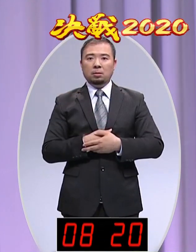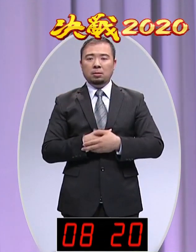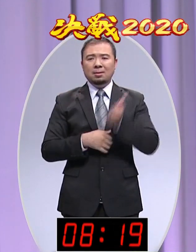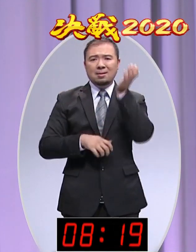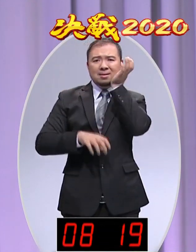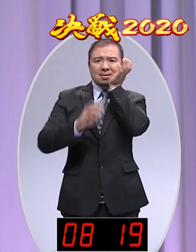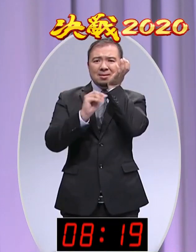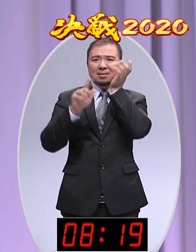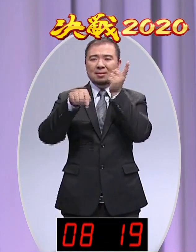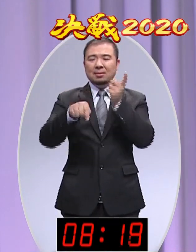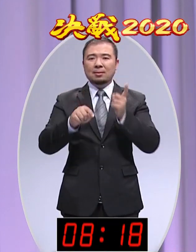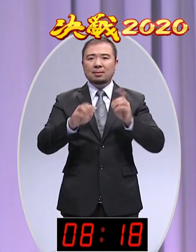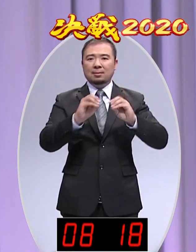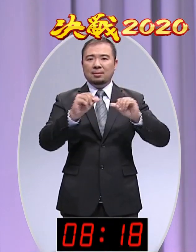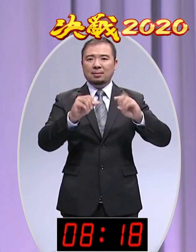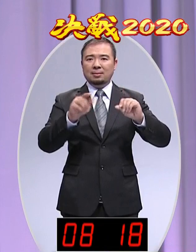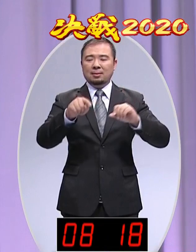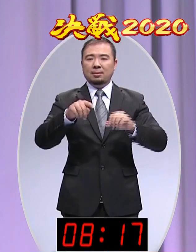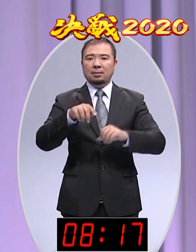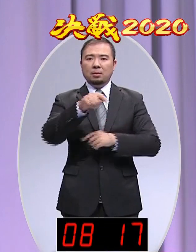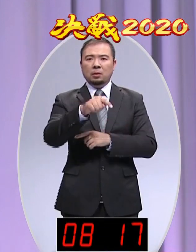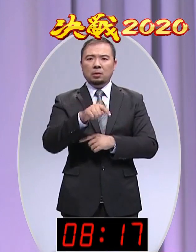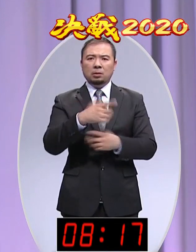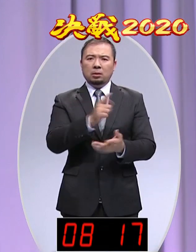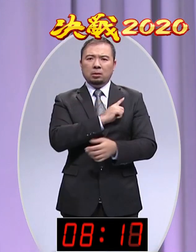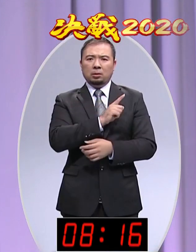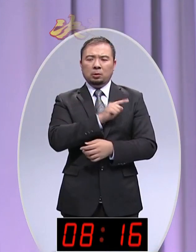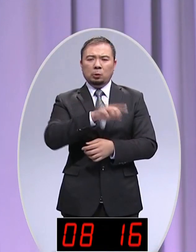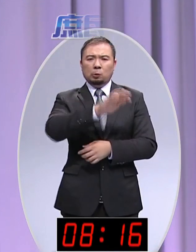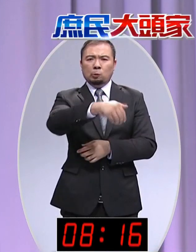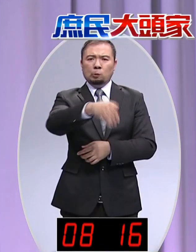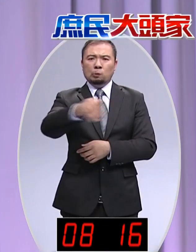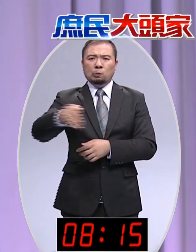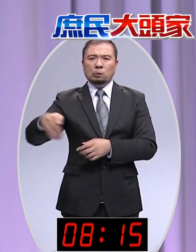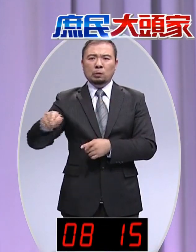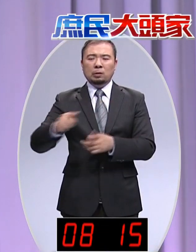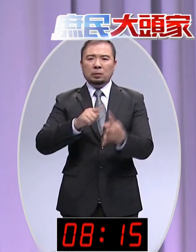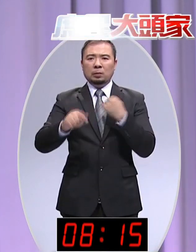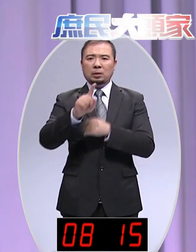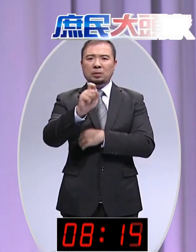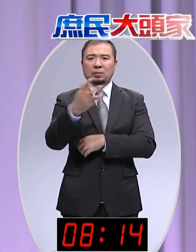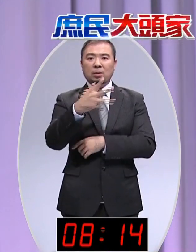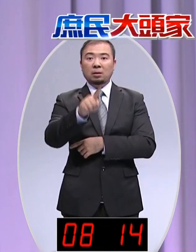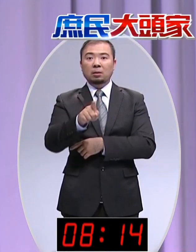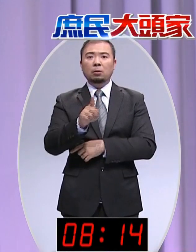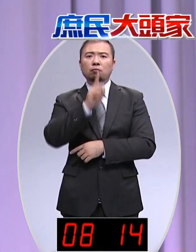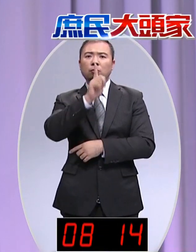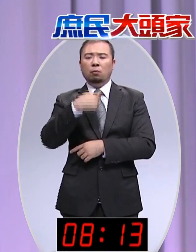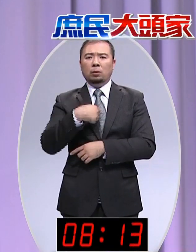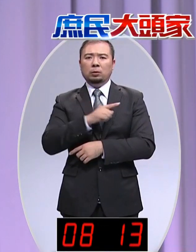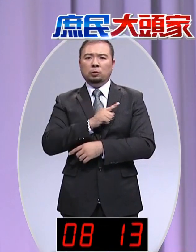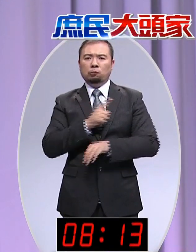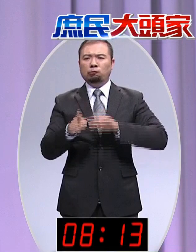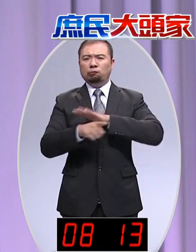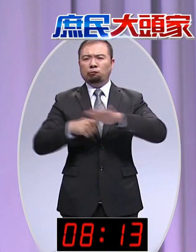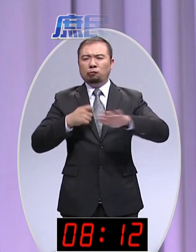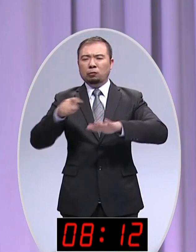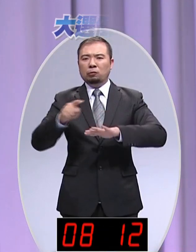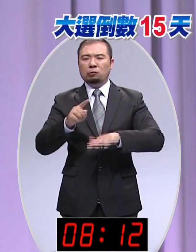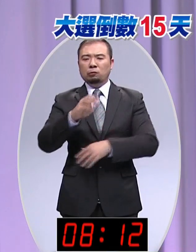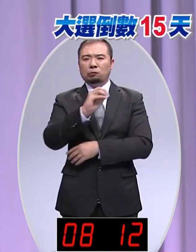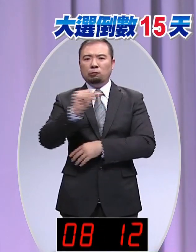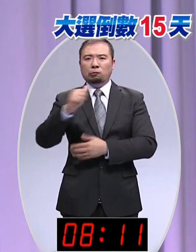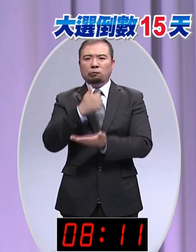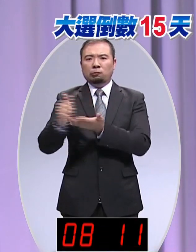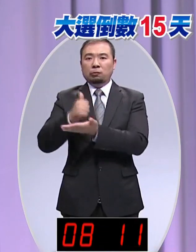挖了38个洞，一开始说盗采砂石，讲不下去了，再来呢，